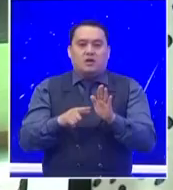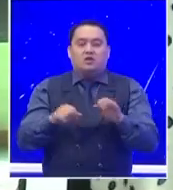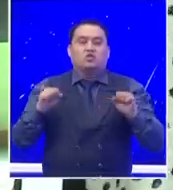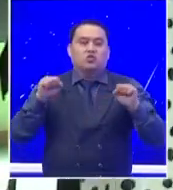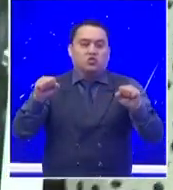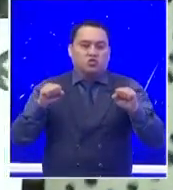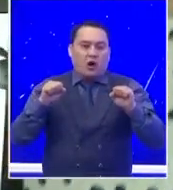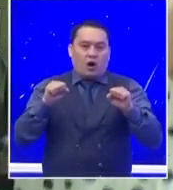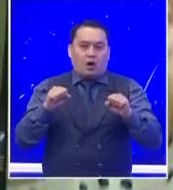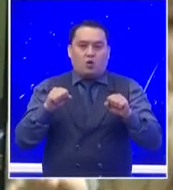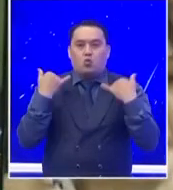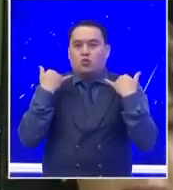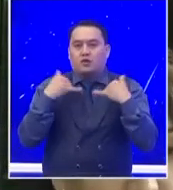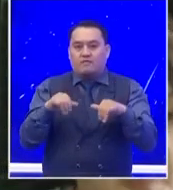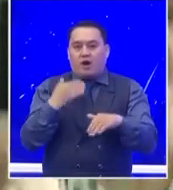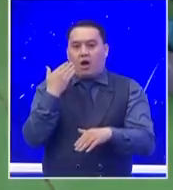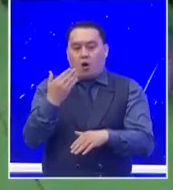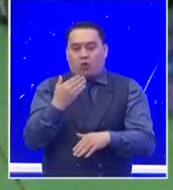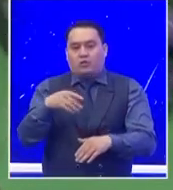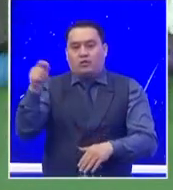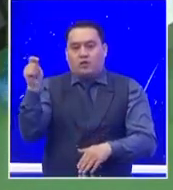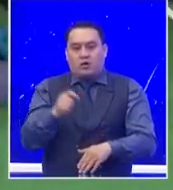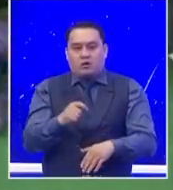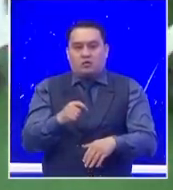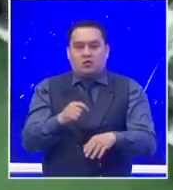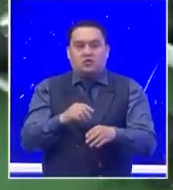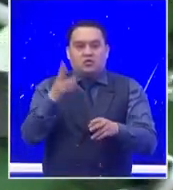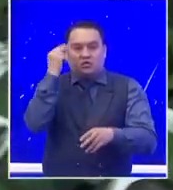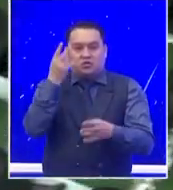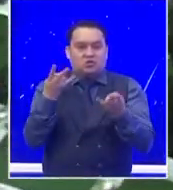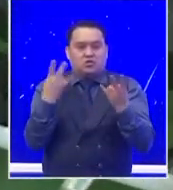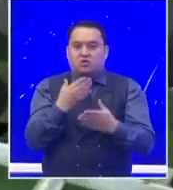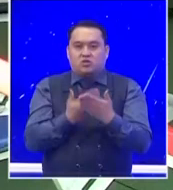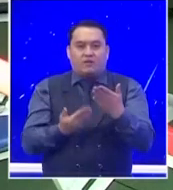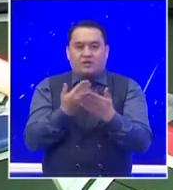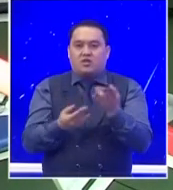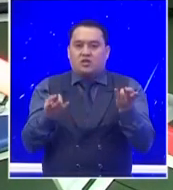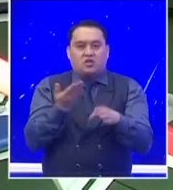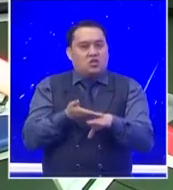стоя. Цифры поражают. Однако своим посетителям гнаться за числами она не советует.